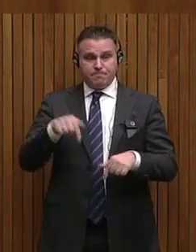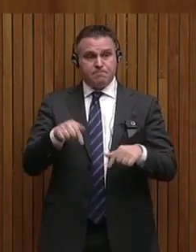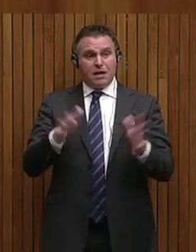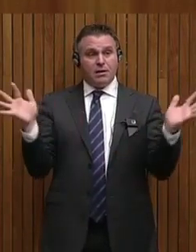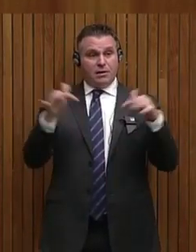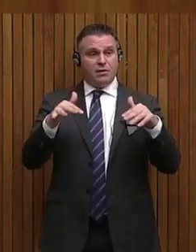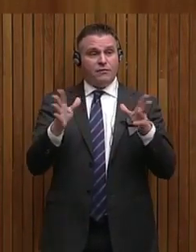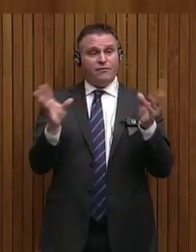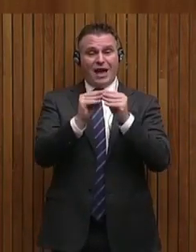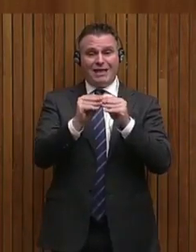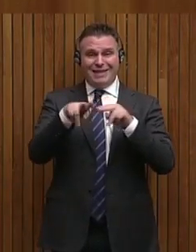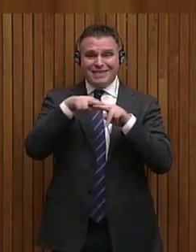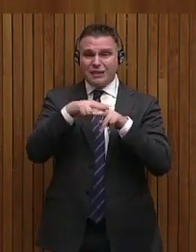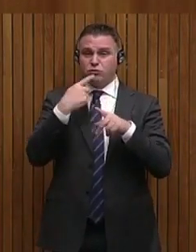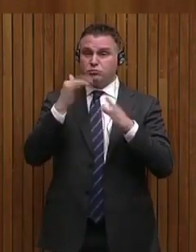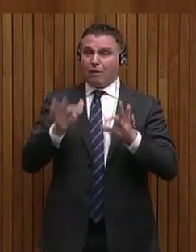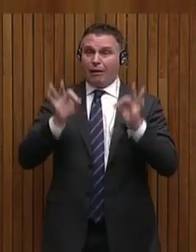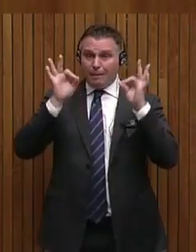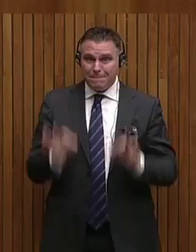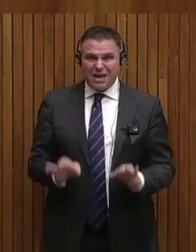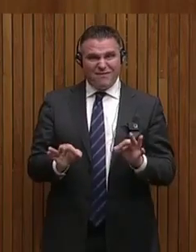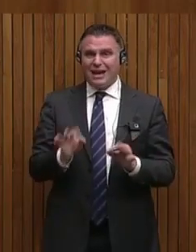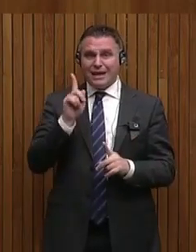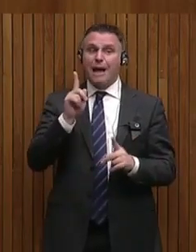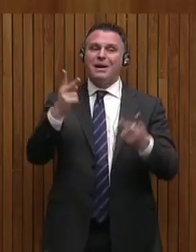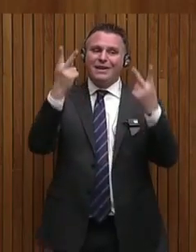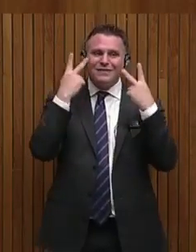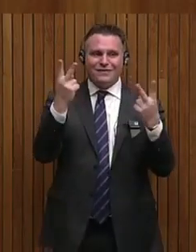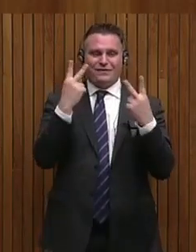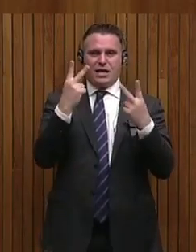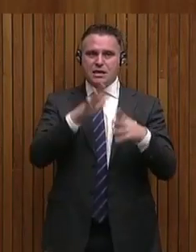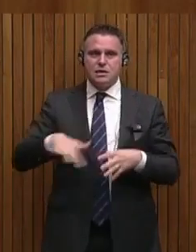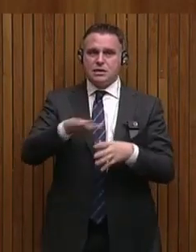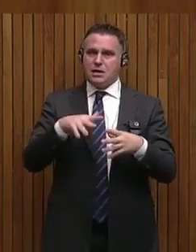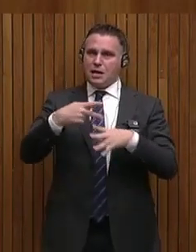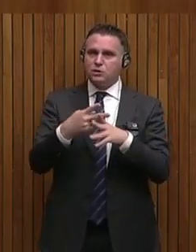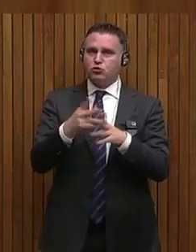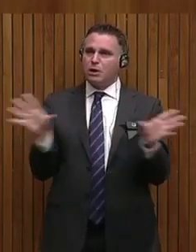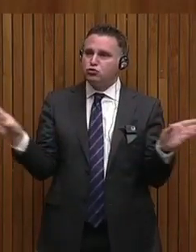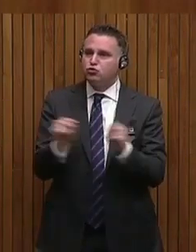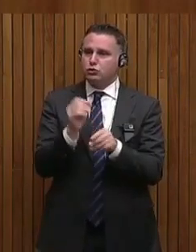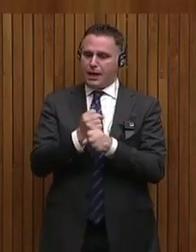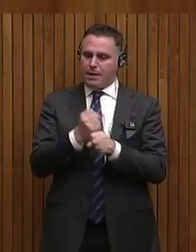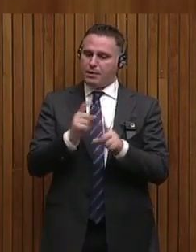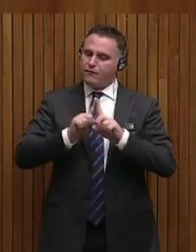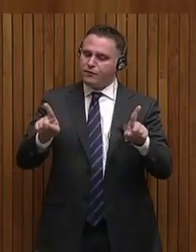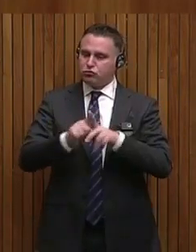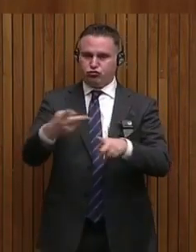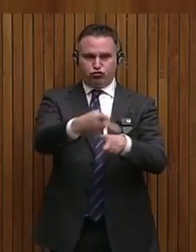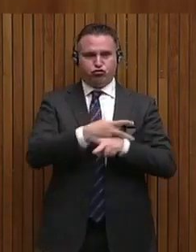zugegebenermaßen nicht perfektes, aber ein unersetzliches Instrument für die gemeinsame Arbeit der Nationen an